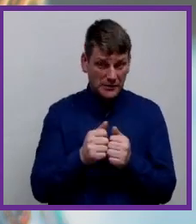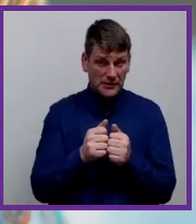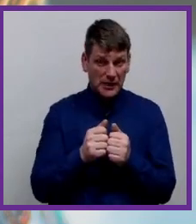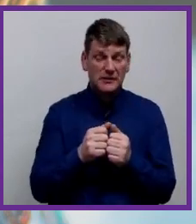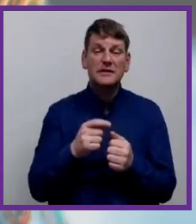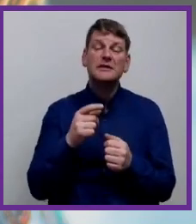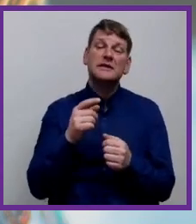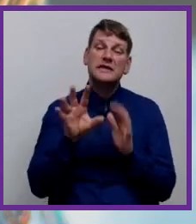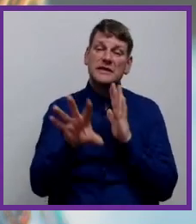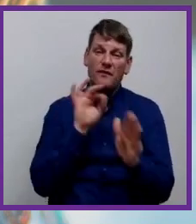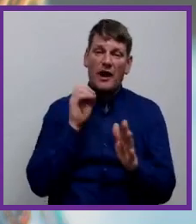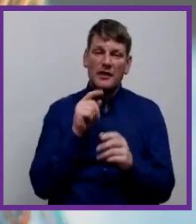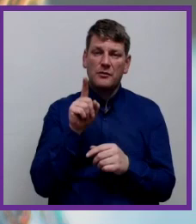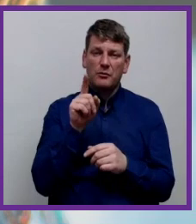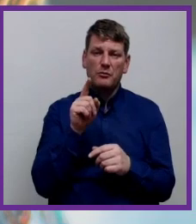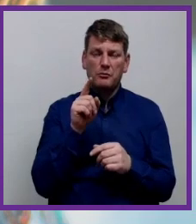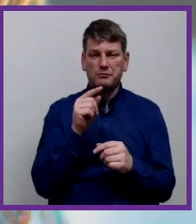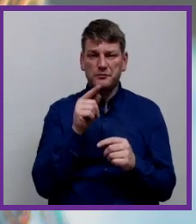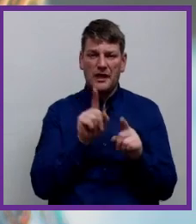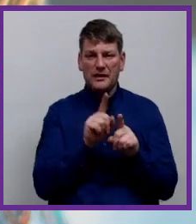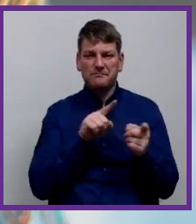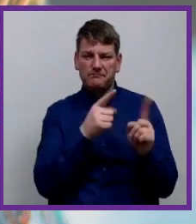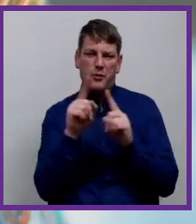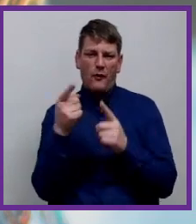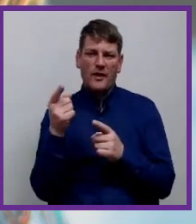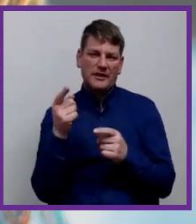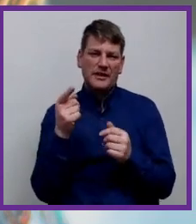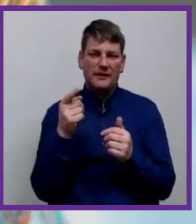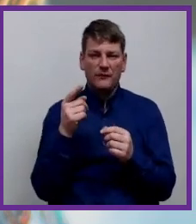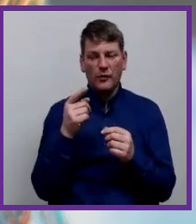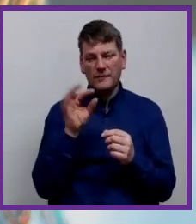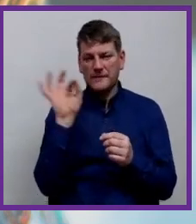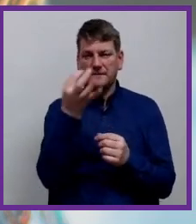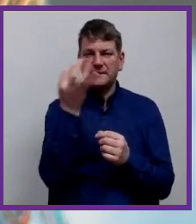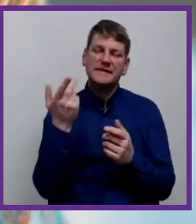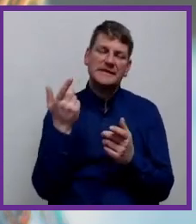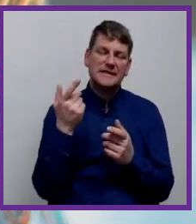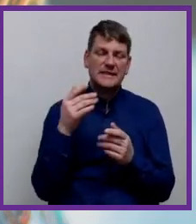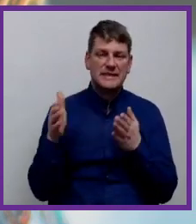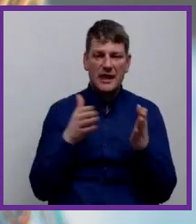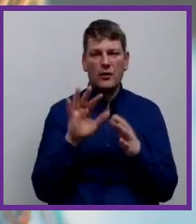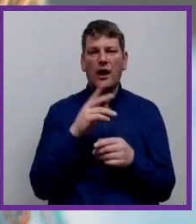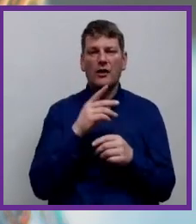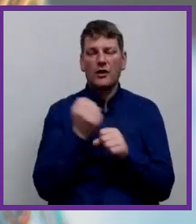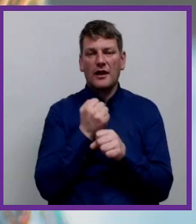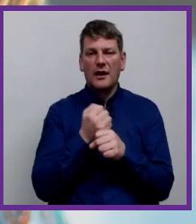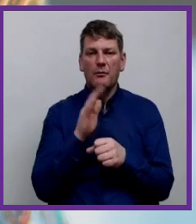ceļu, nu, piemēram, kā to darīt Dalī, jeb kā to darīja Abramoviča.